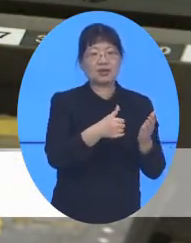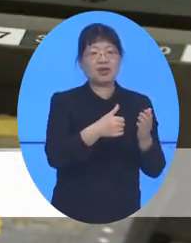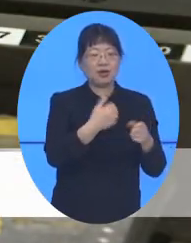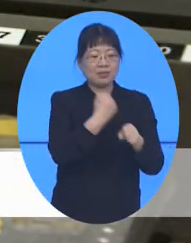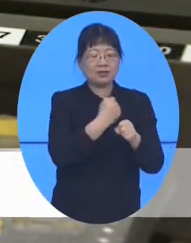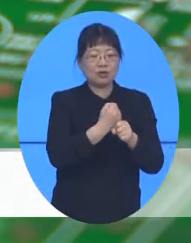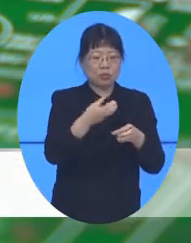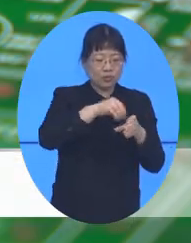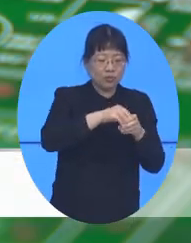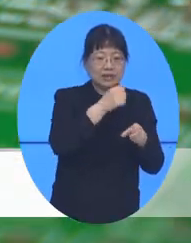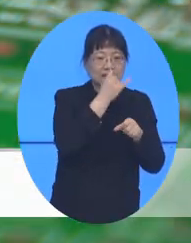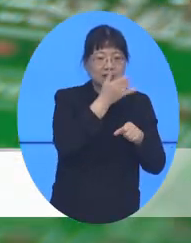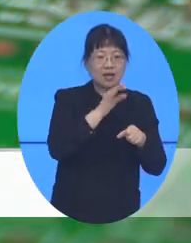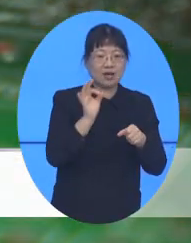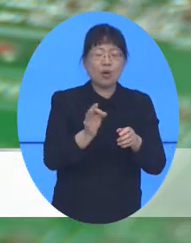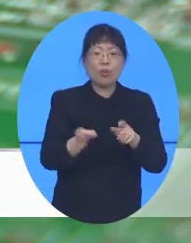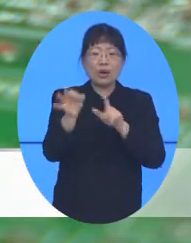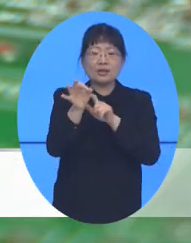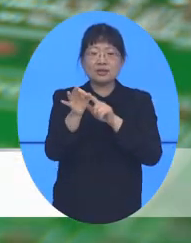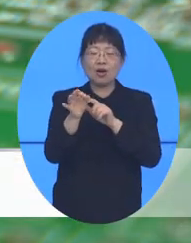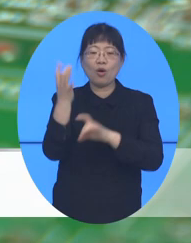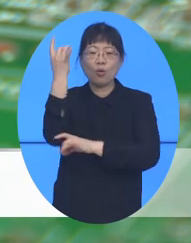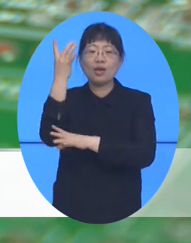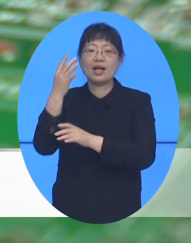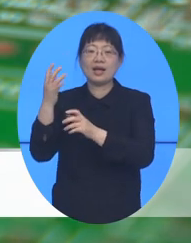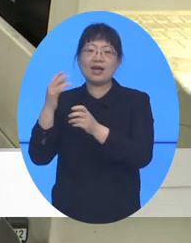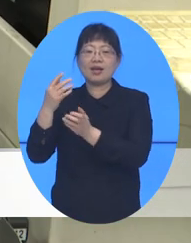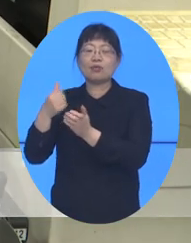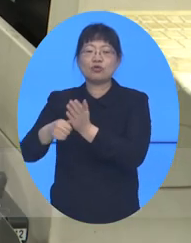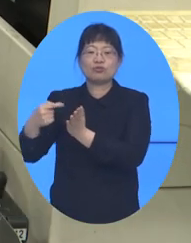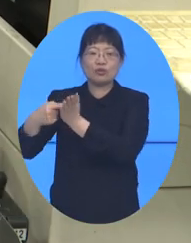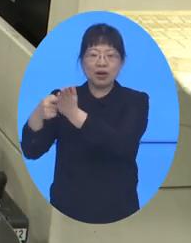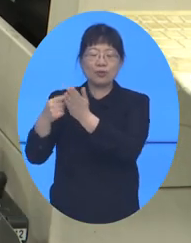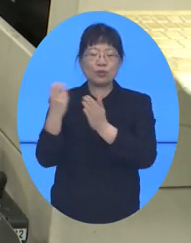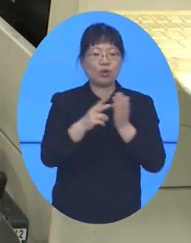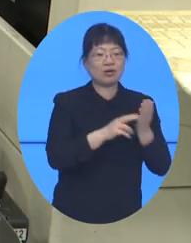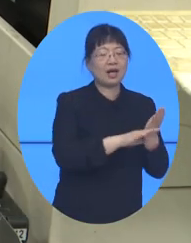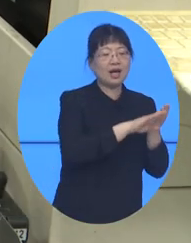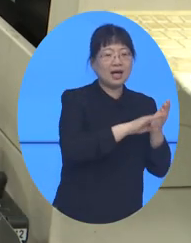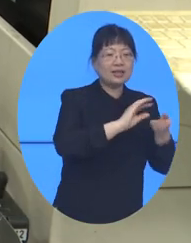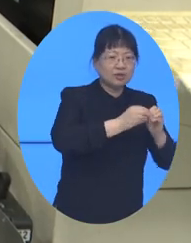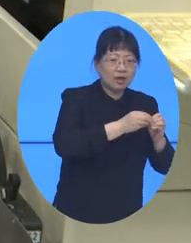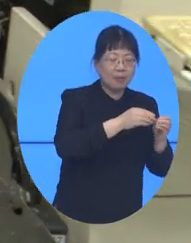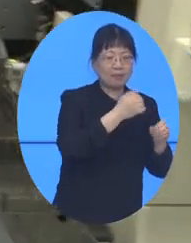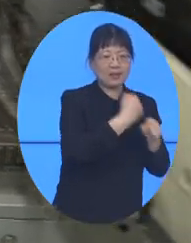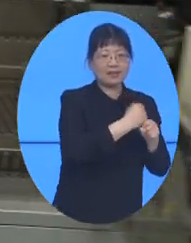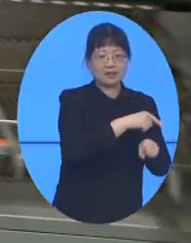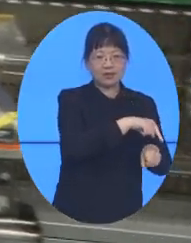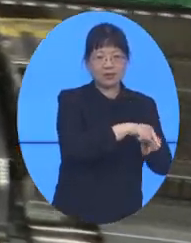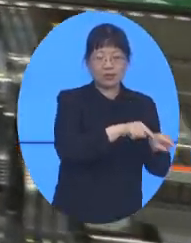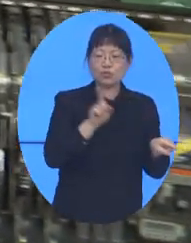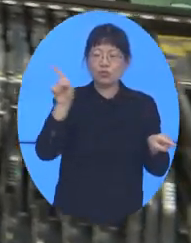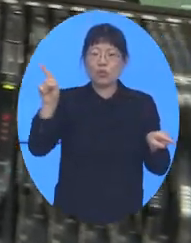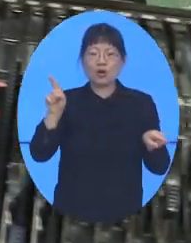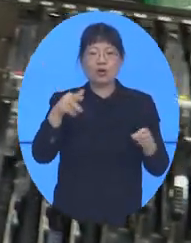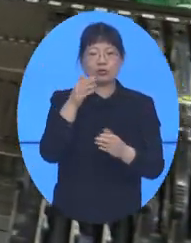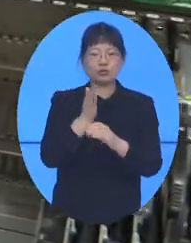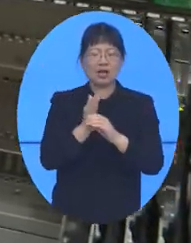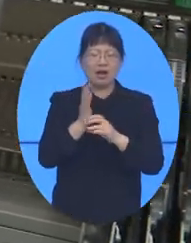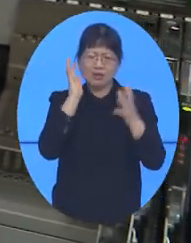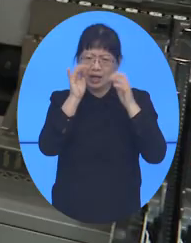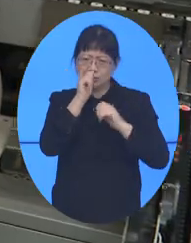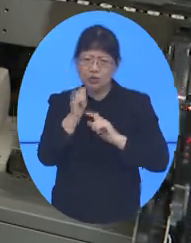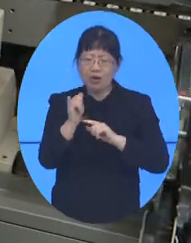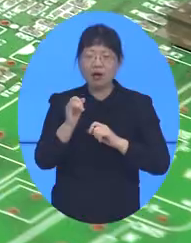가격이 올라 원청사와 하청업체 사이에서 난감한 상황. 오른 재료값을 원청사에 제시하는 것도 쉽지 않은데